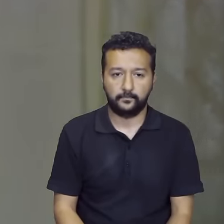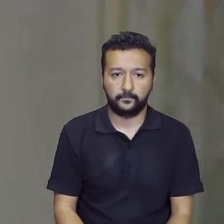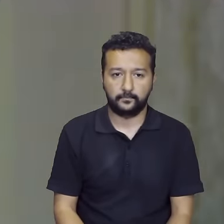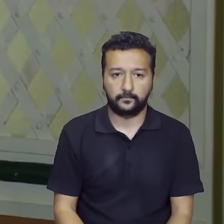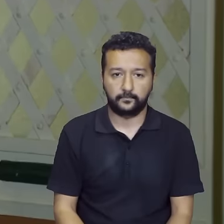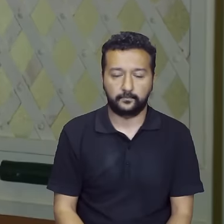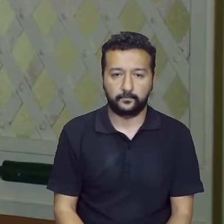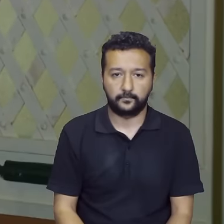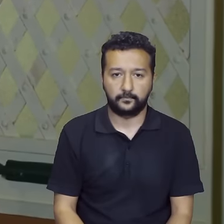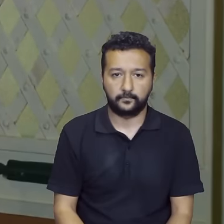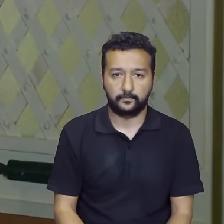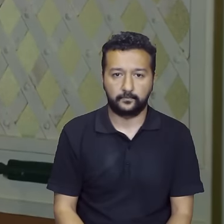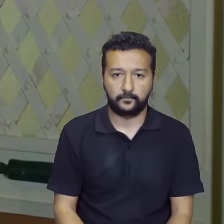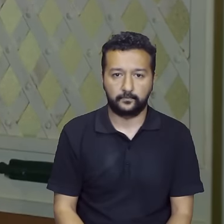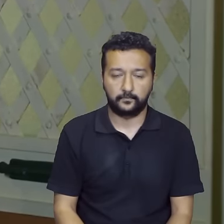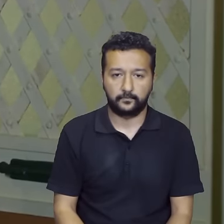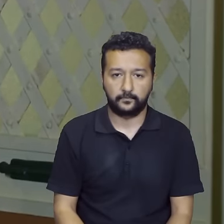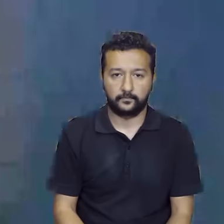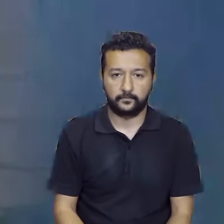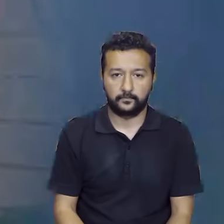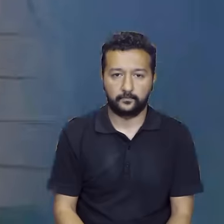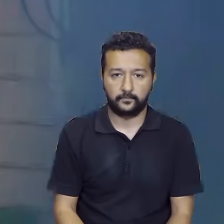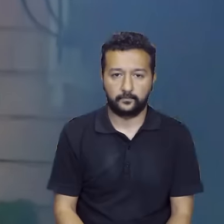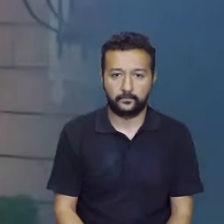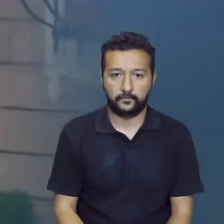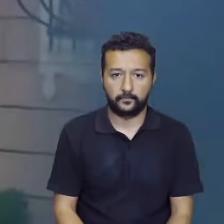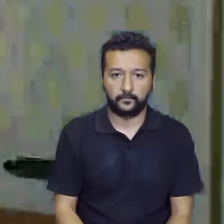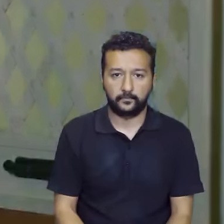Itır çıktığından emin olup kapıyı açtı. Tarık evden çıktı.